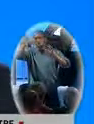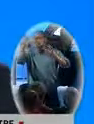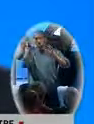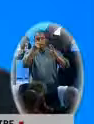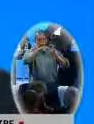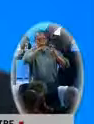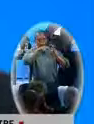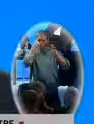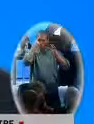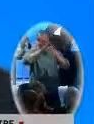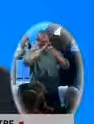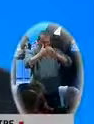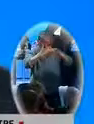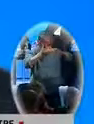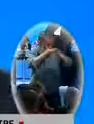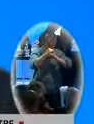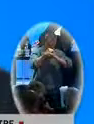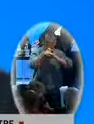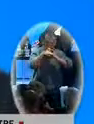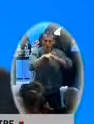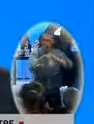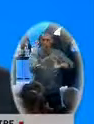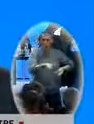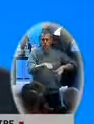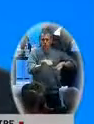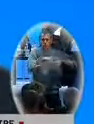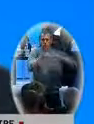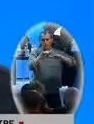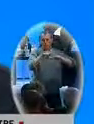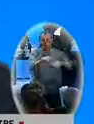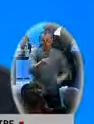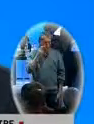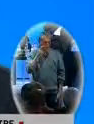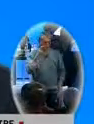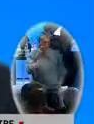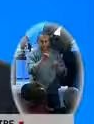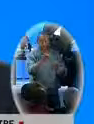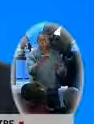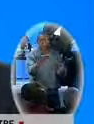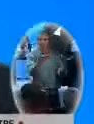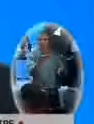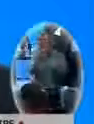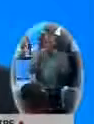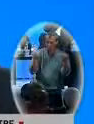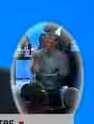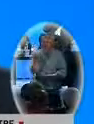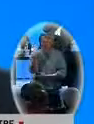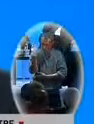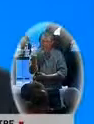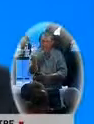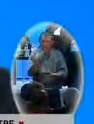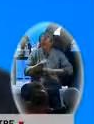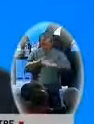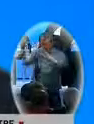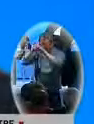est source de complexité, qui est source de lenteur, qui est source d'inefficacité de l'action publique? Et comment ne défendrions-nous pas